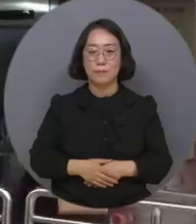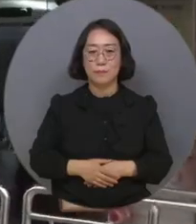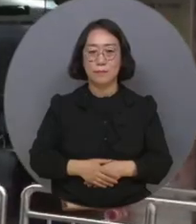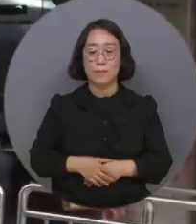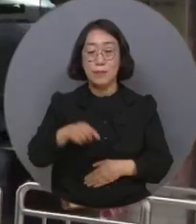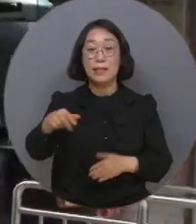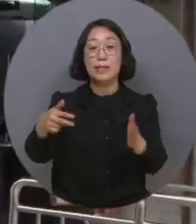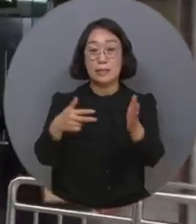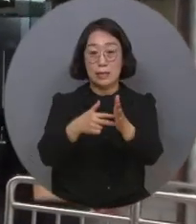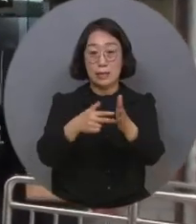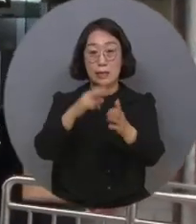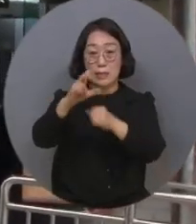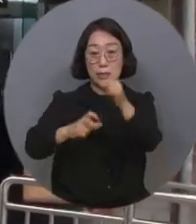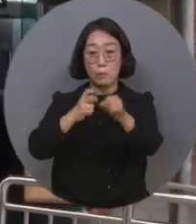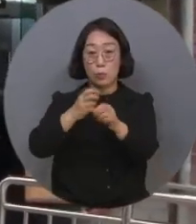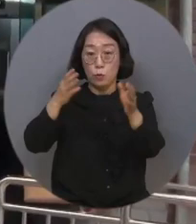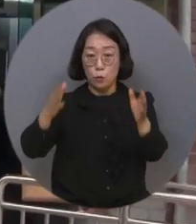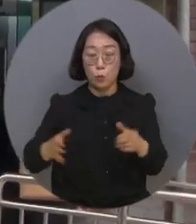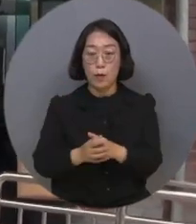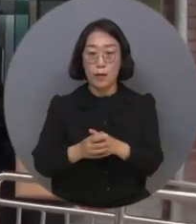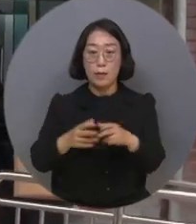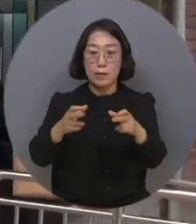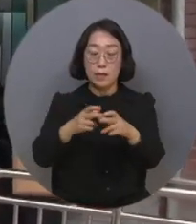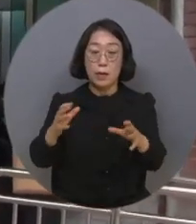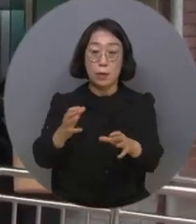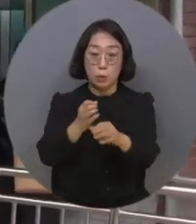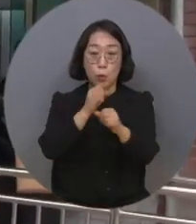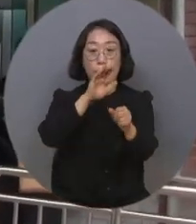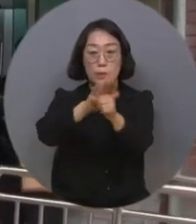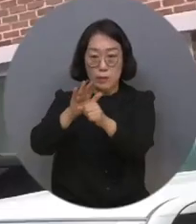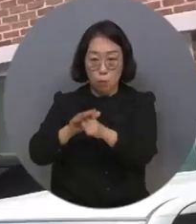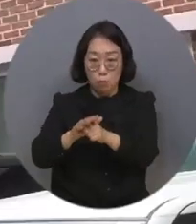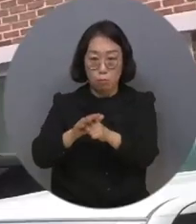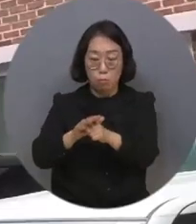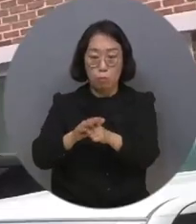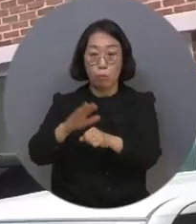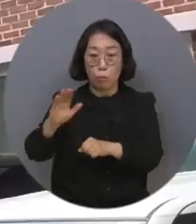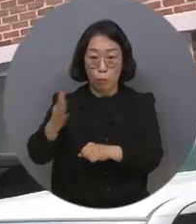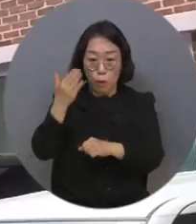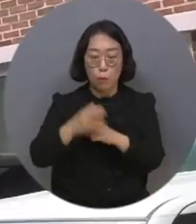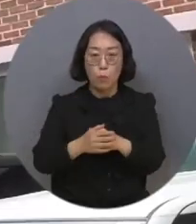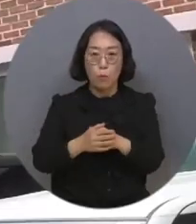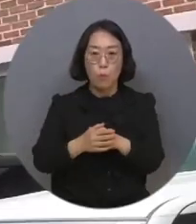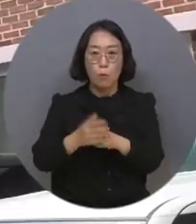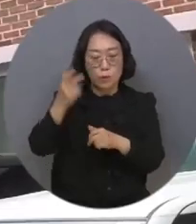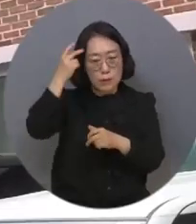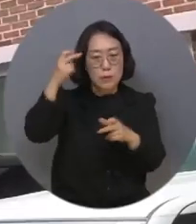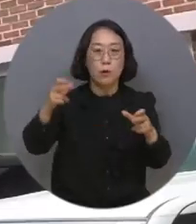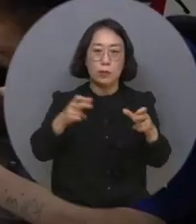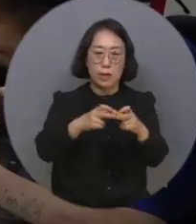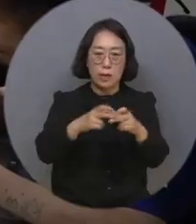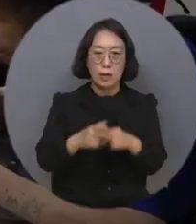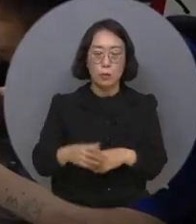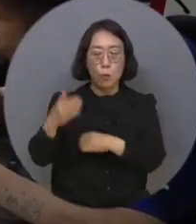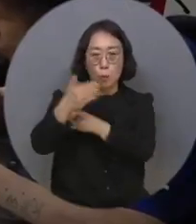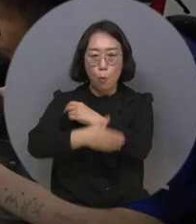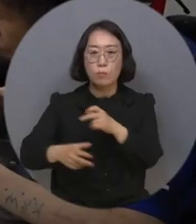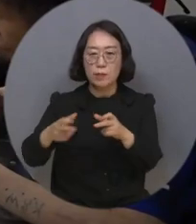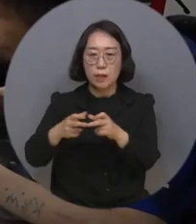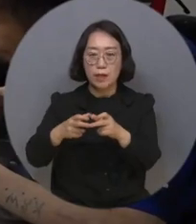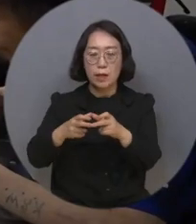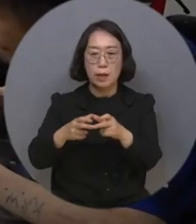미랄의 25년은 장애인 통합지원 체계를 갖춰 현재는 지적장애인 거주시설, 지체장애인